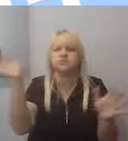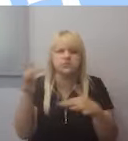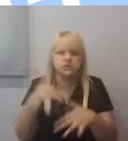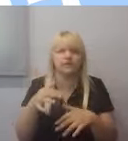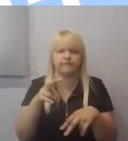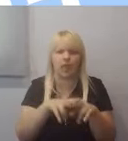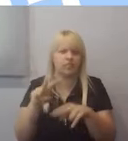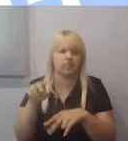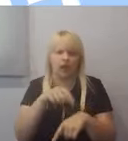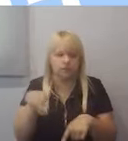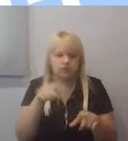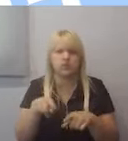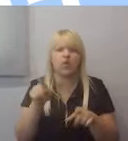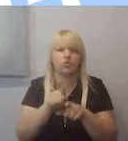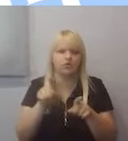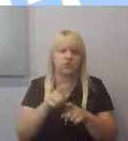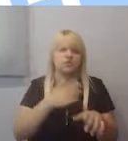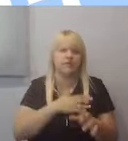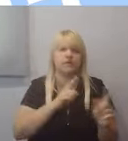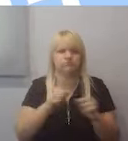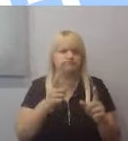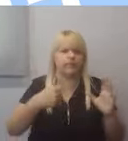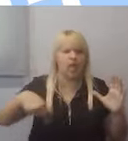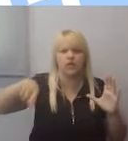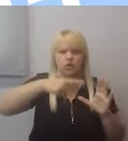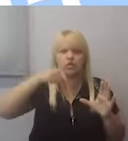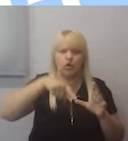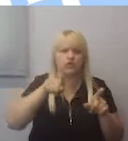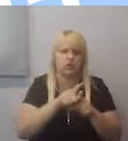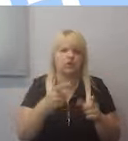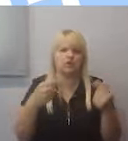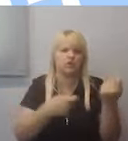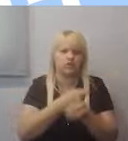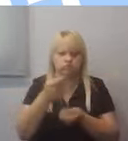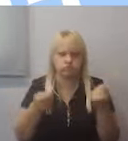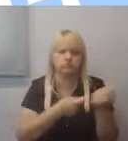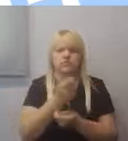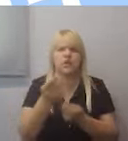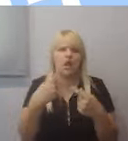un sav savā administratīvajā teritorijā esošo komersantu resursu apzināšanu